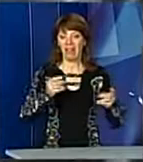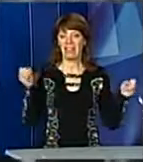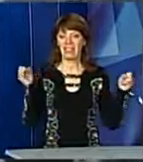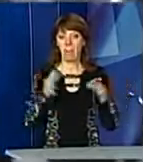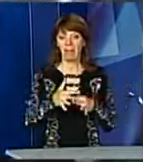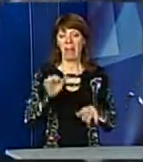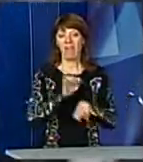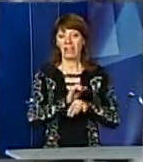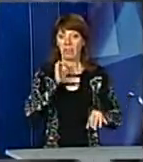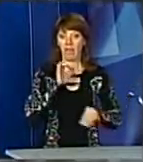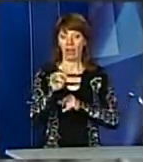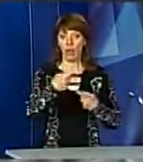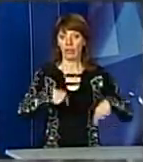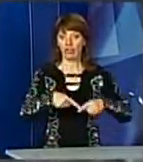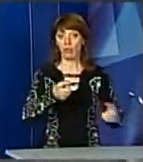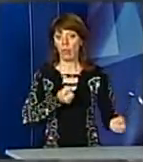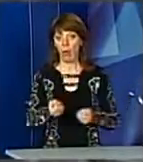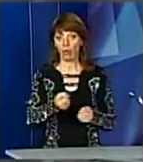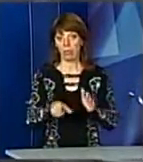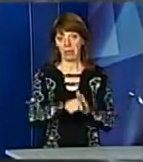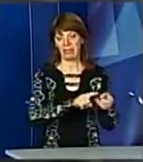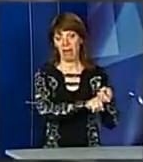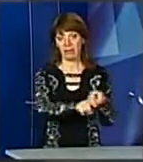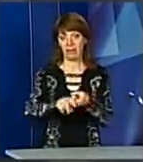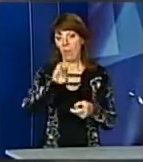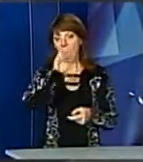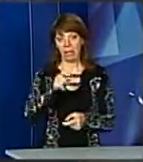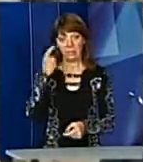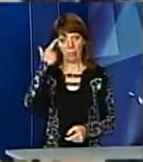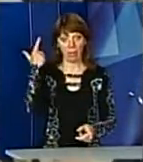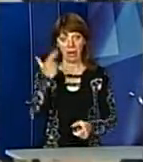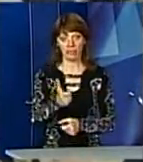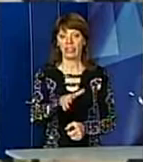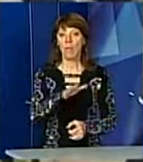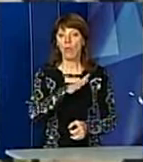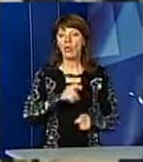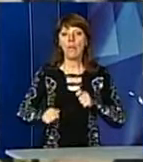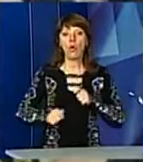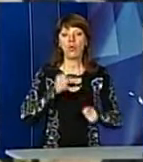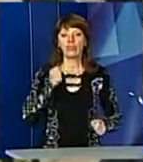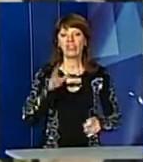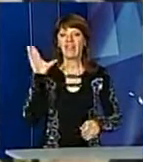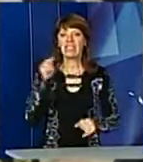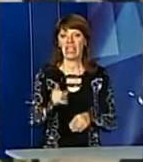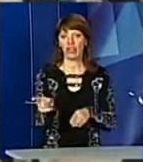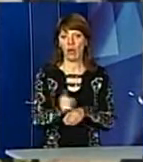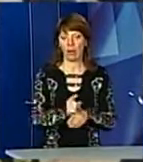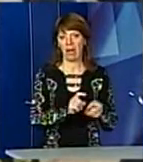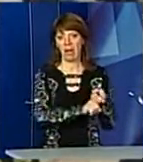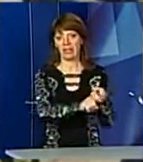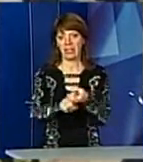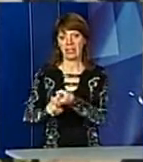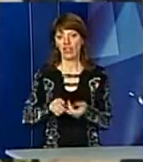збір і відправляли у зону боротьби з радіацією без попередження. Були порушені всі норми